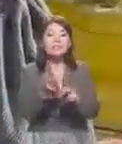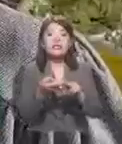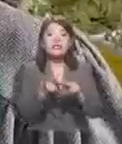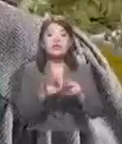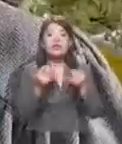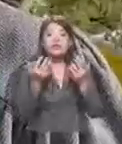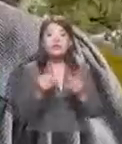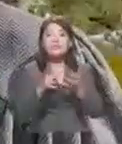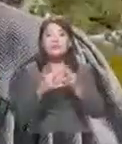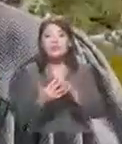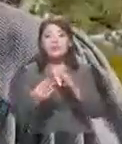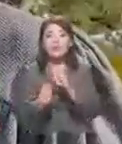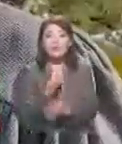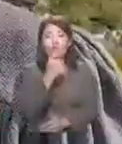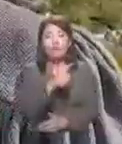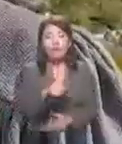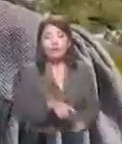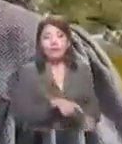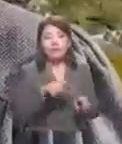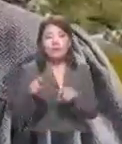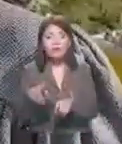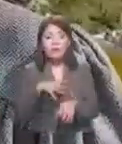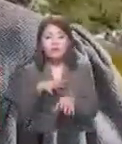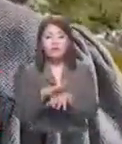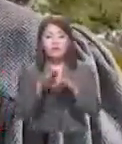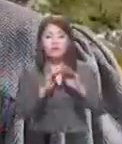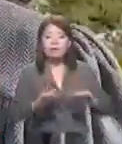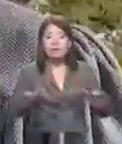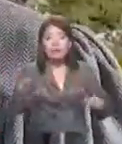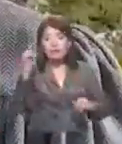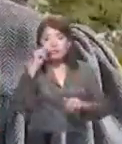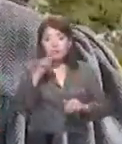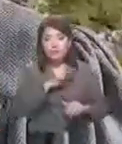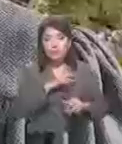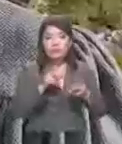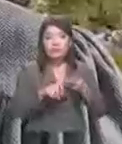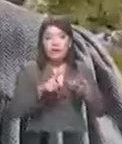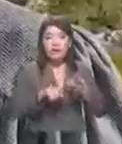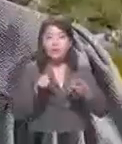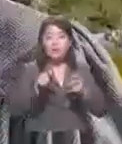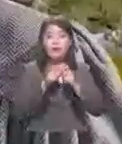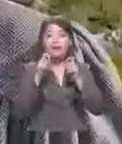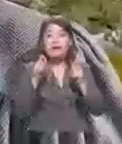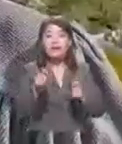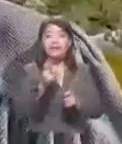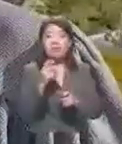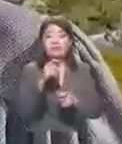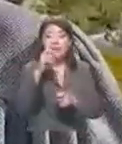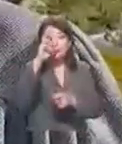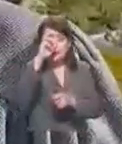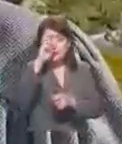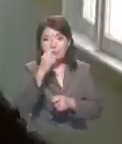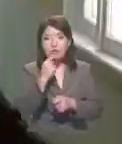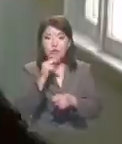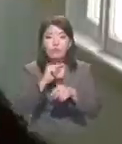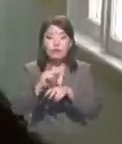в село прибыли новые жители, чтобы школа пополнилась детьми в первую очередь. И второе – это открытие классов с государственным языком